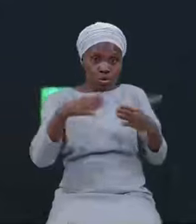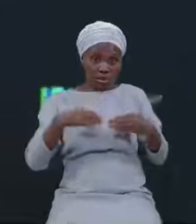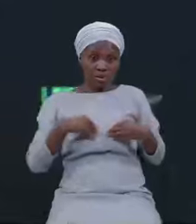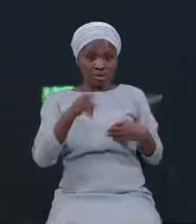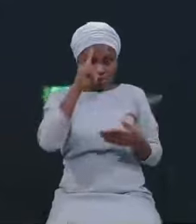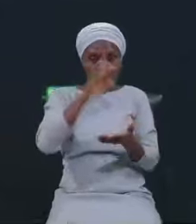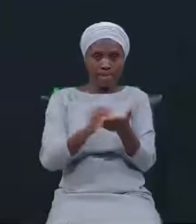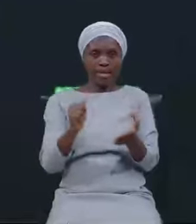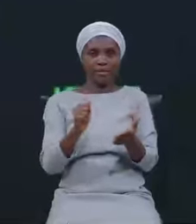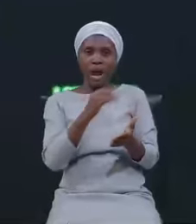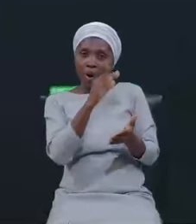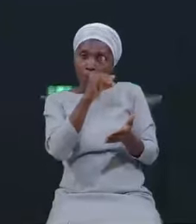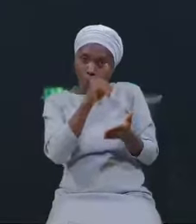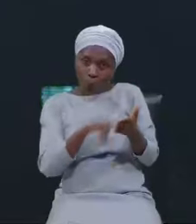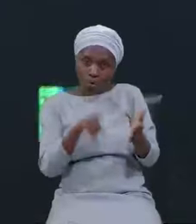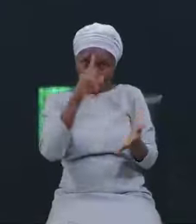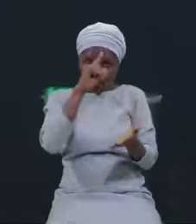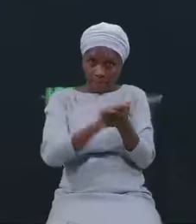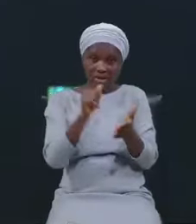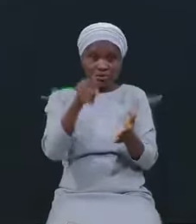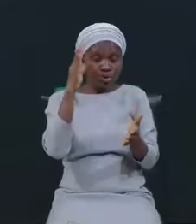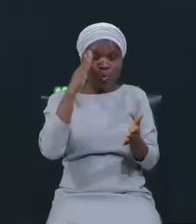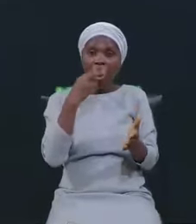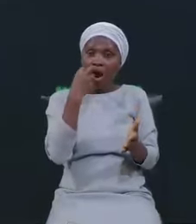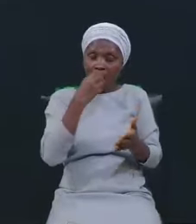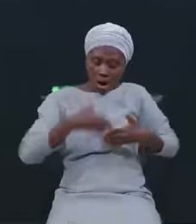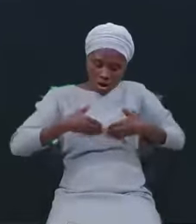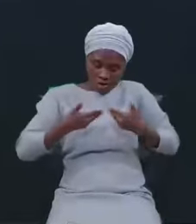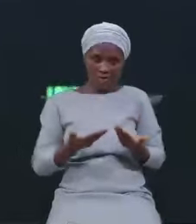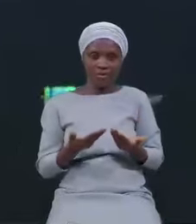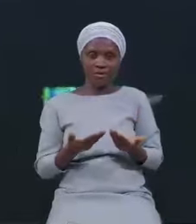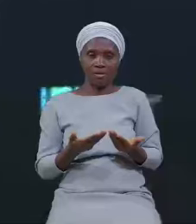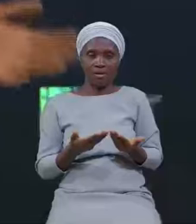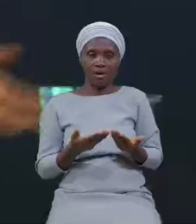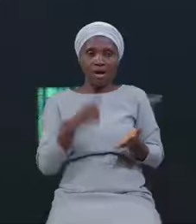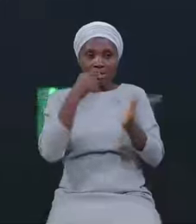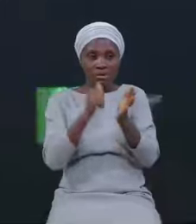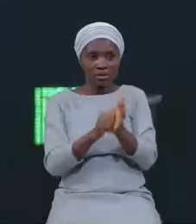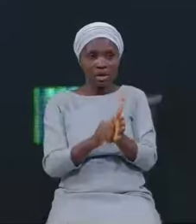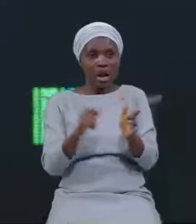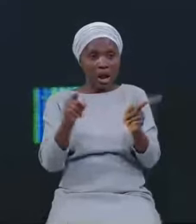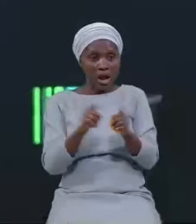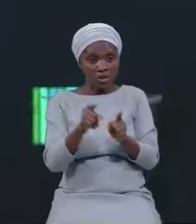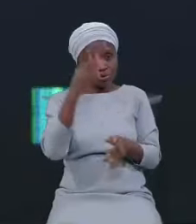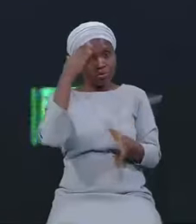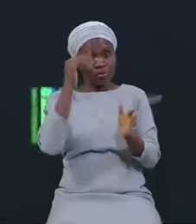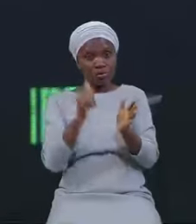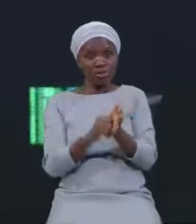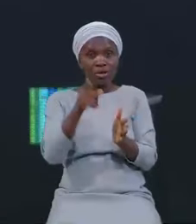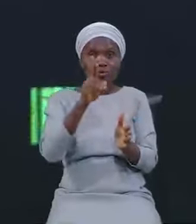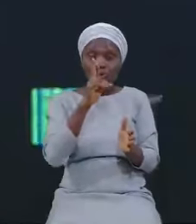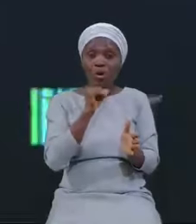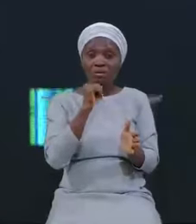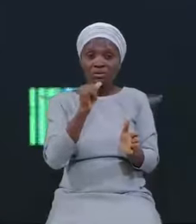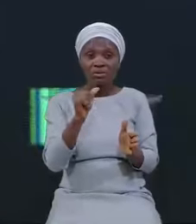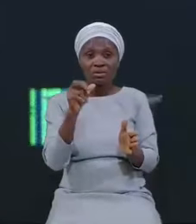Sachant. 1 Pierre 1:18. Ce n'est pas des choses périssables, pas de l'argent ou de